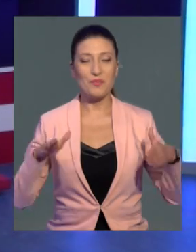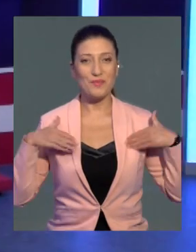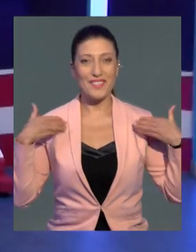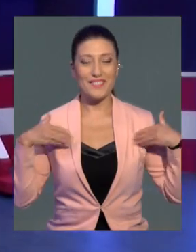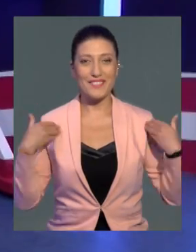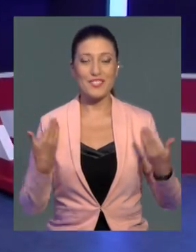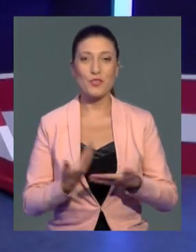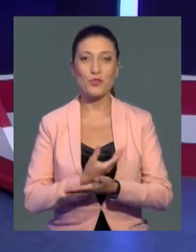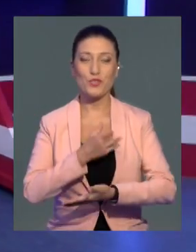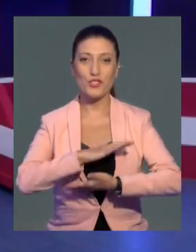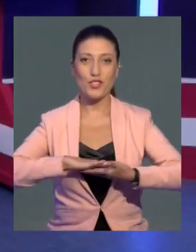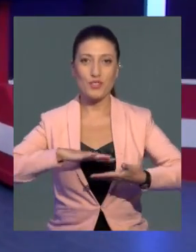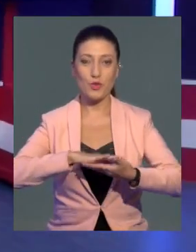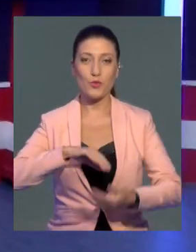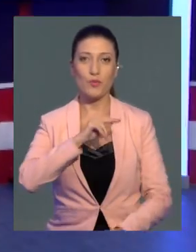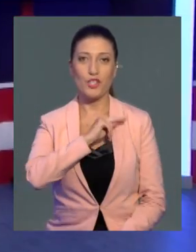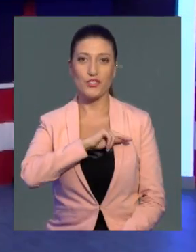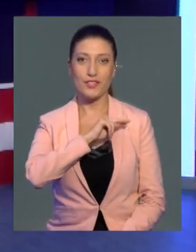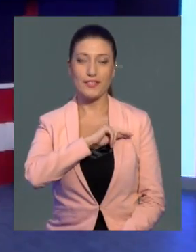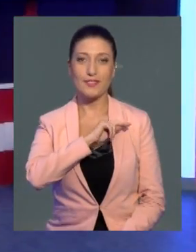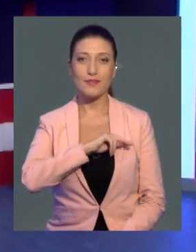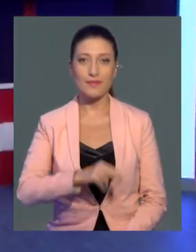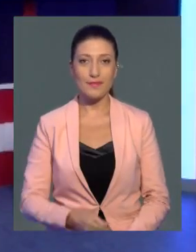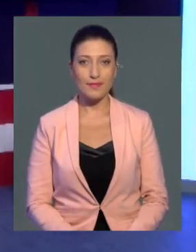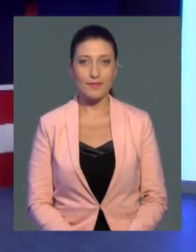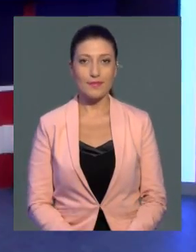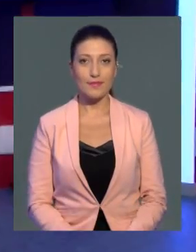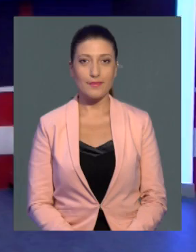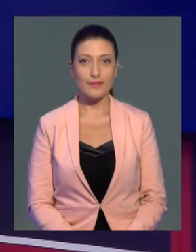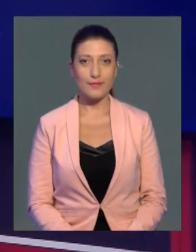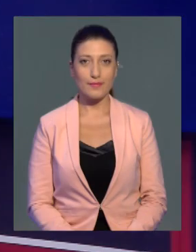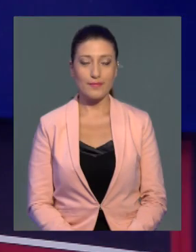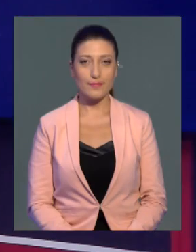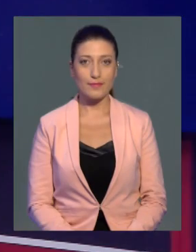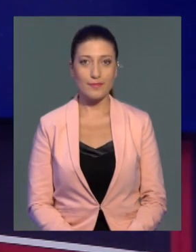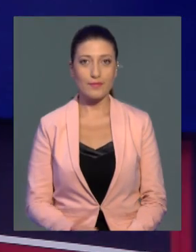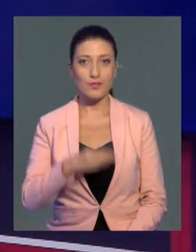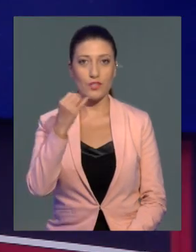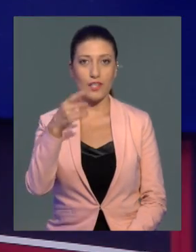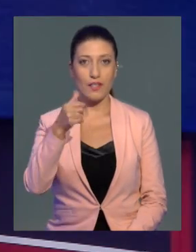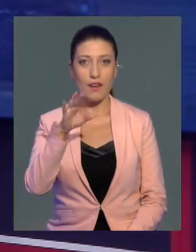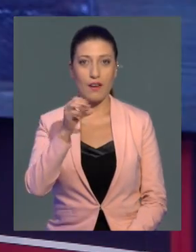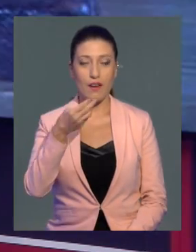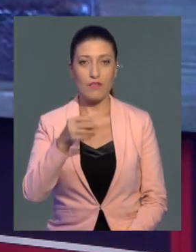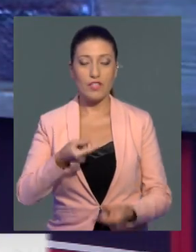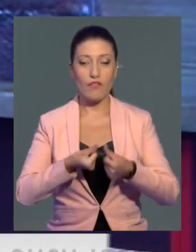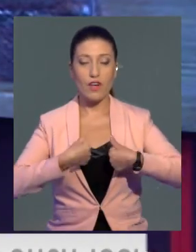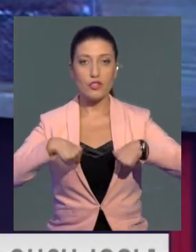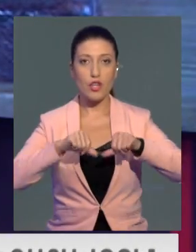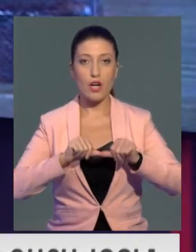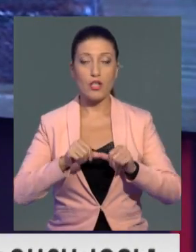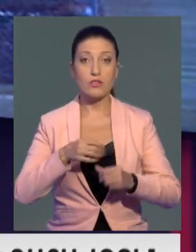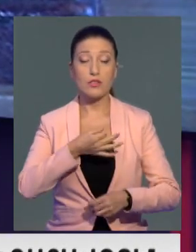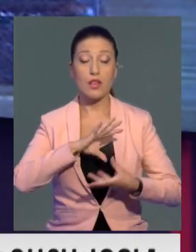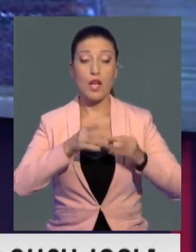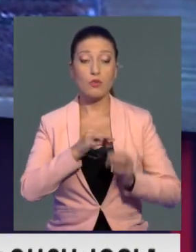Ողջույն ձեզ սիրելի հեռուստադիտողներ, սեպտեմբերի 12-ի ամենաթարմ լուրերով եթերում հայ լուրն է։ Եվ այսպես Շենգավիթ վարչական շրջանի ընդհանուր իրավասության